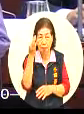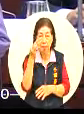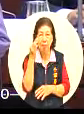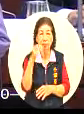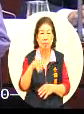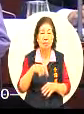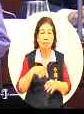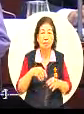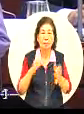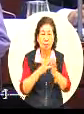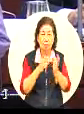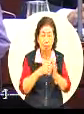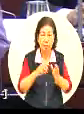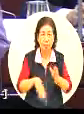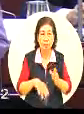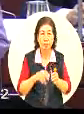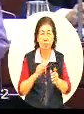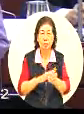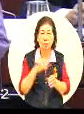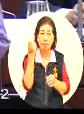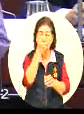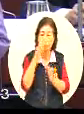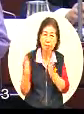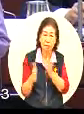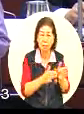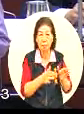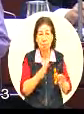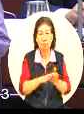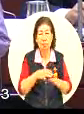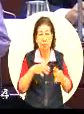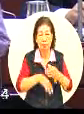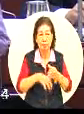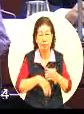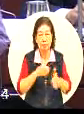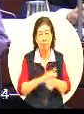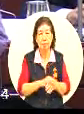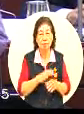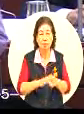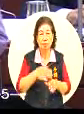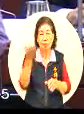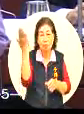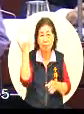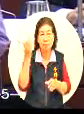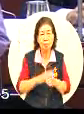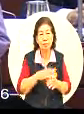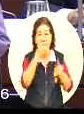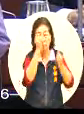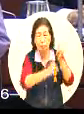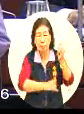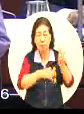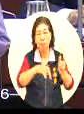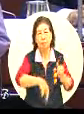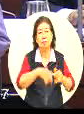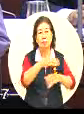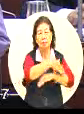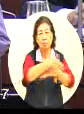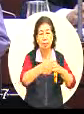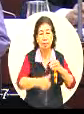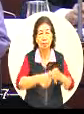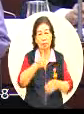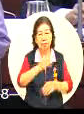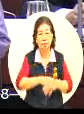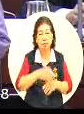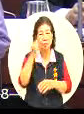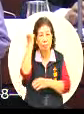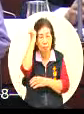中，那我认为这个有，既然过去历任的县长都住在这里，那